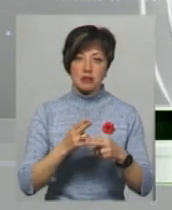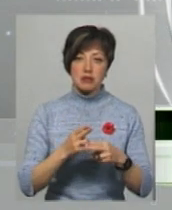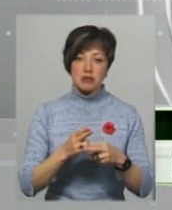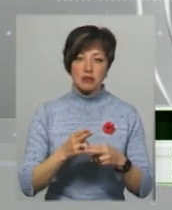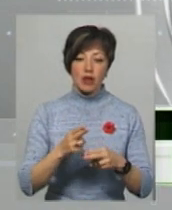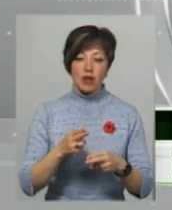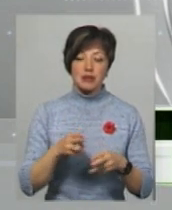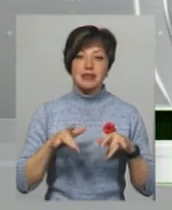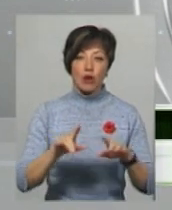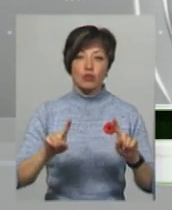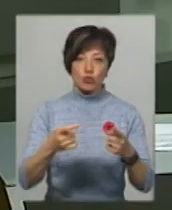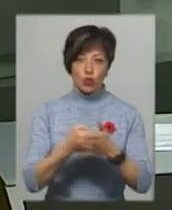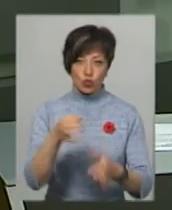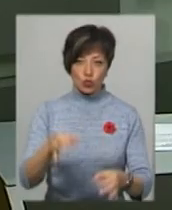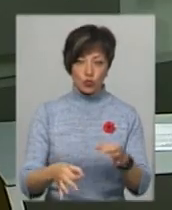міри запобіжного заходу.